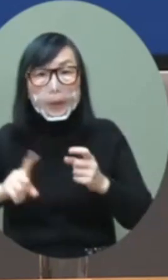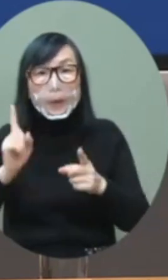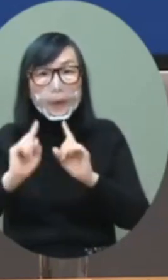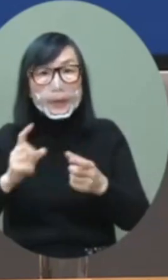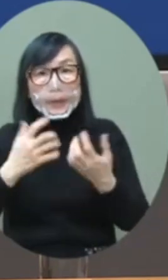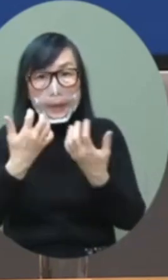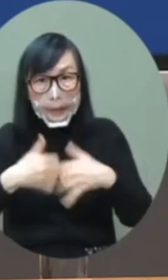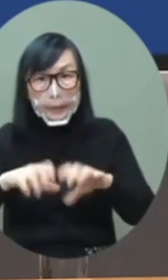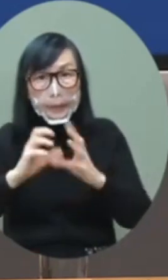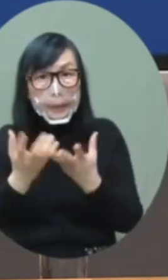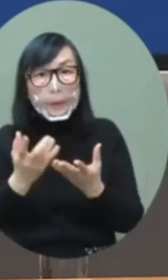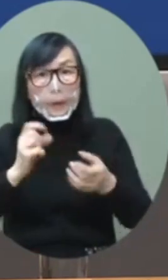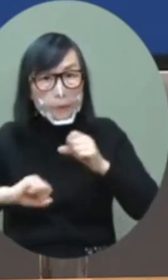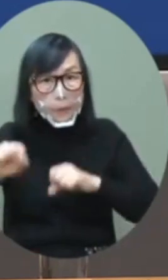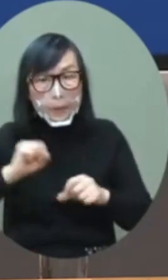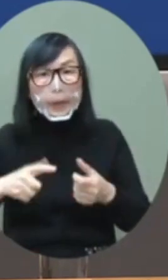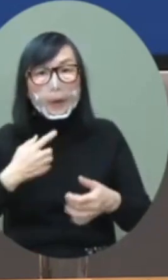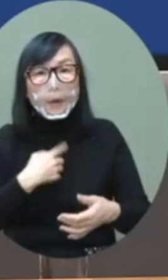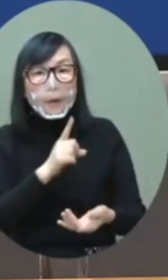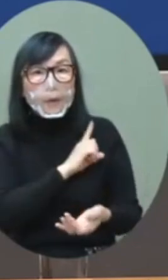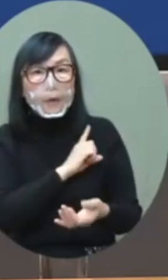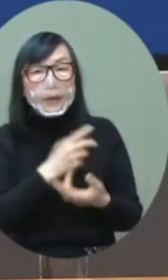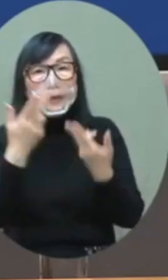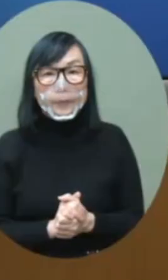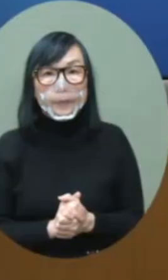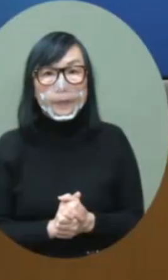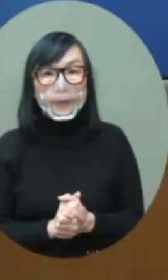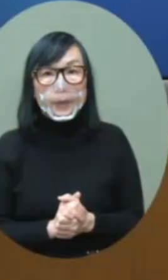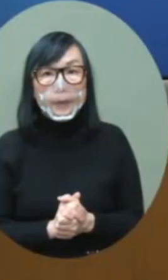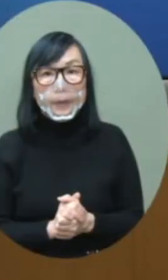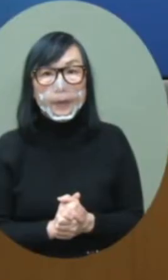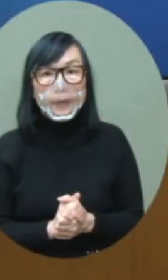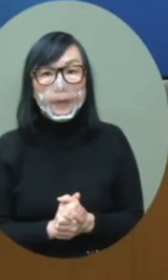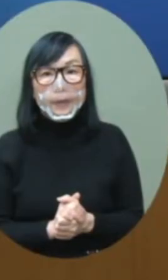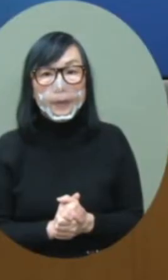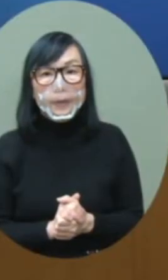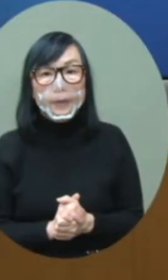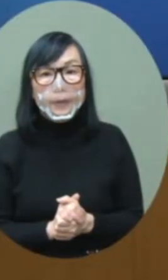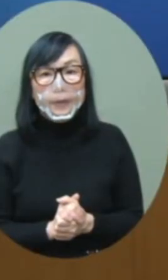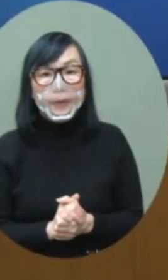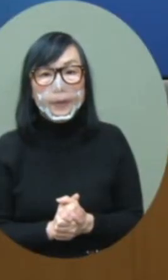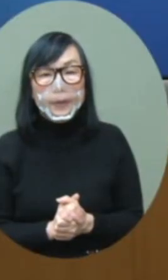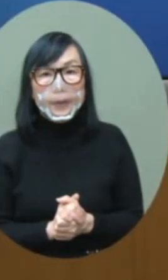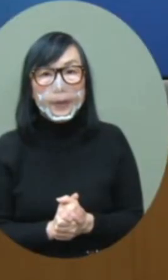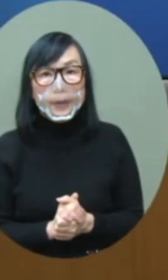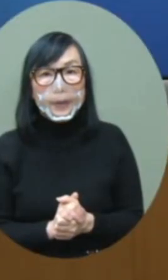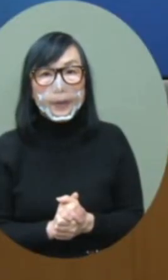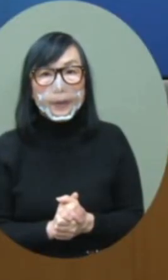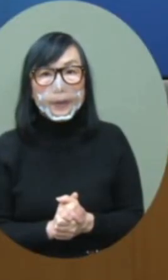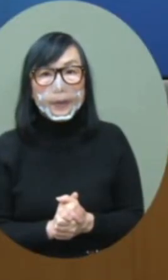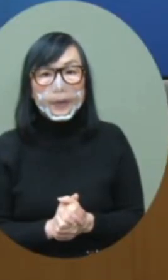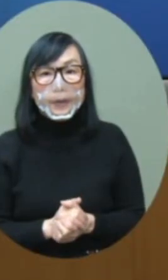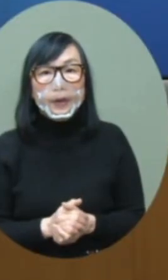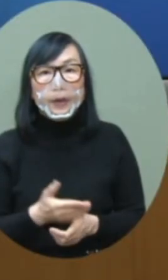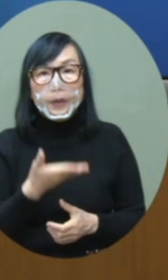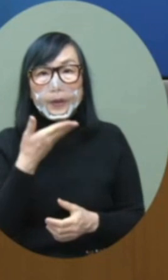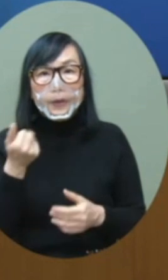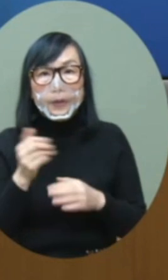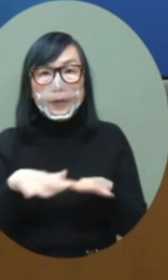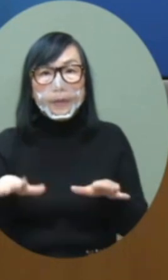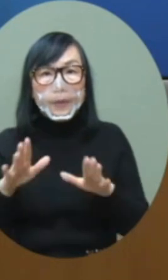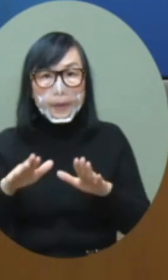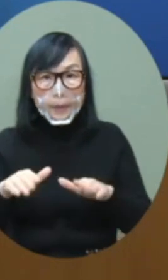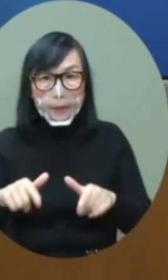嘅行為又好咧，我個人係持開放態度。 Sorry. Good morning from the South China Morning Post. Mrs.